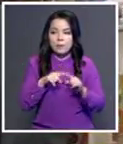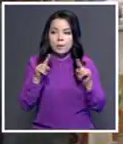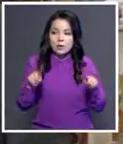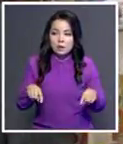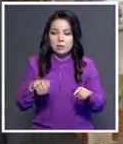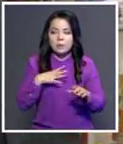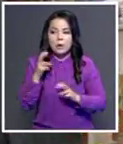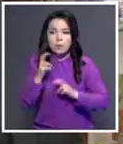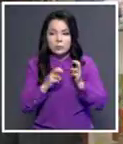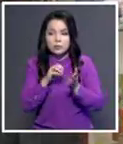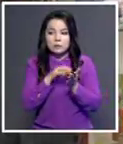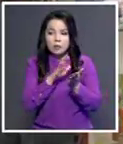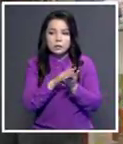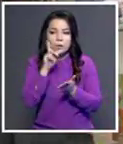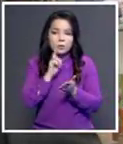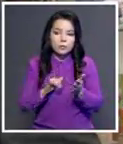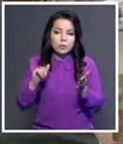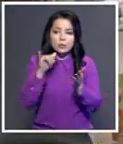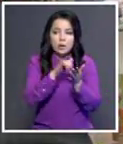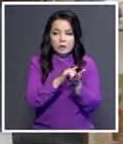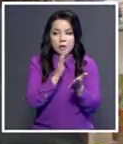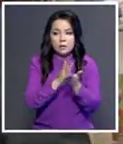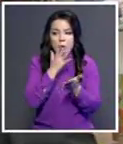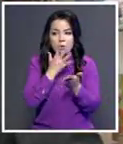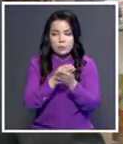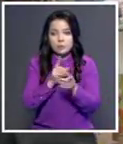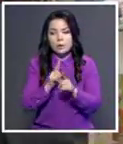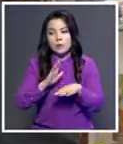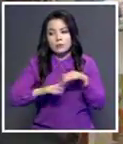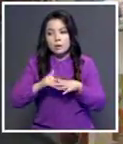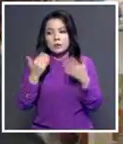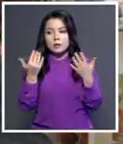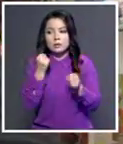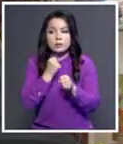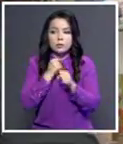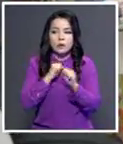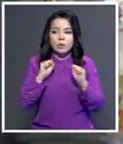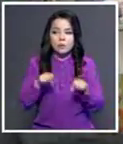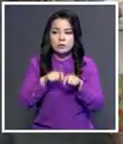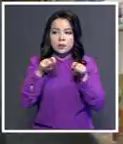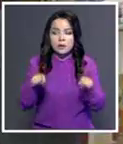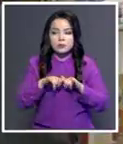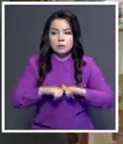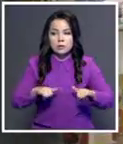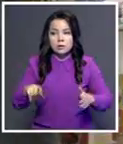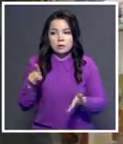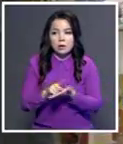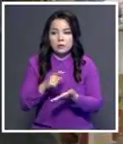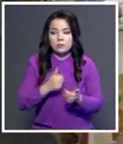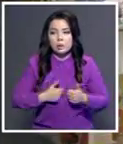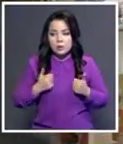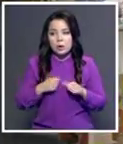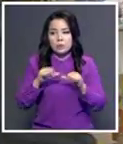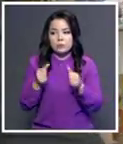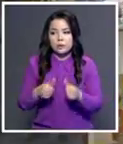жақта өнімдерімізді қазір орналастырып, өзіміз қолымыздан келген мүмкіндіктерді қазір қазір